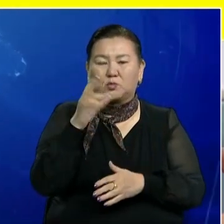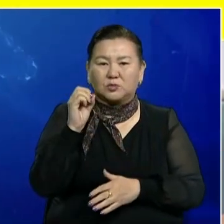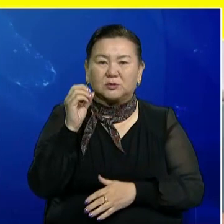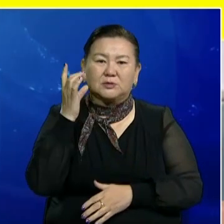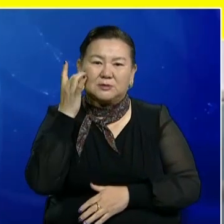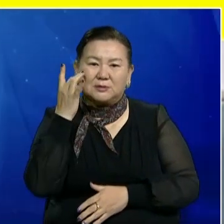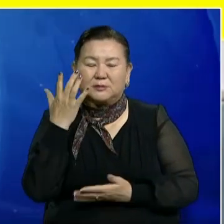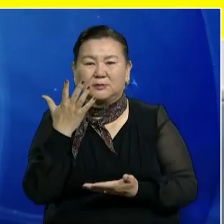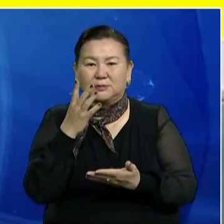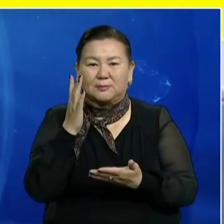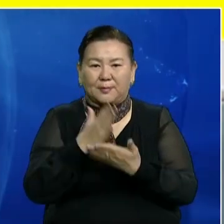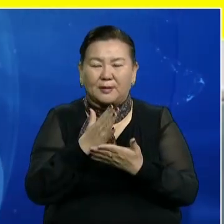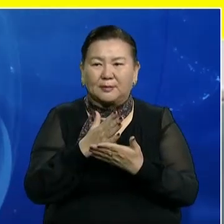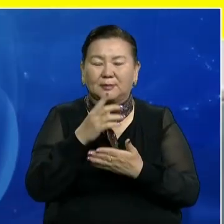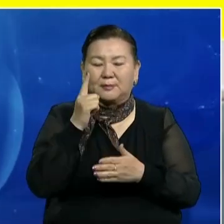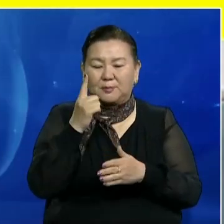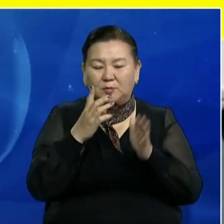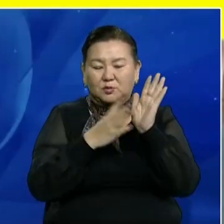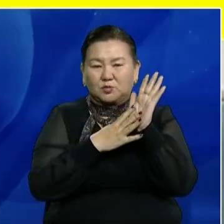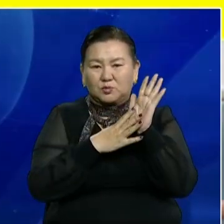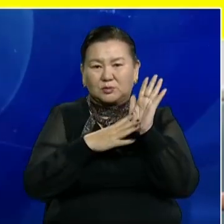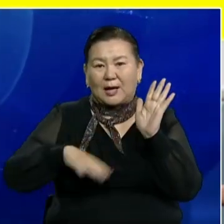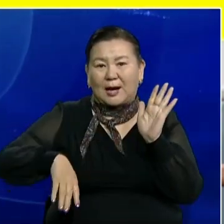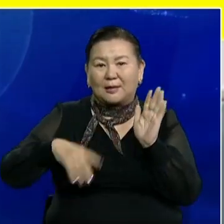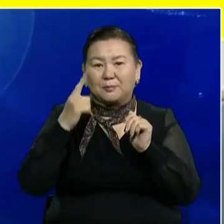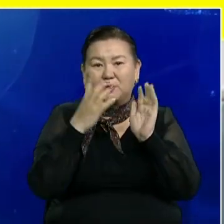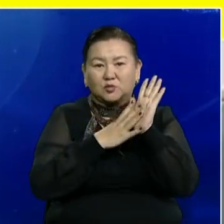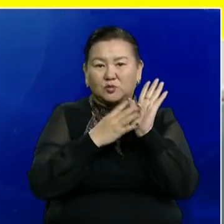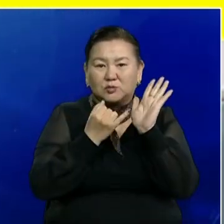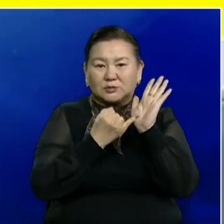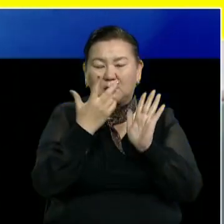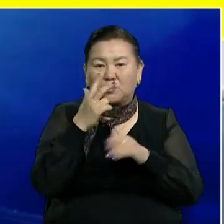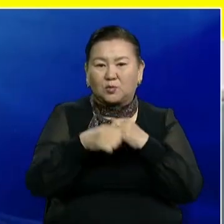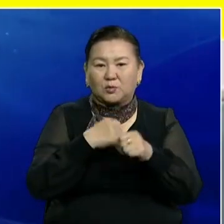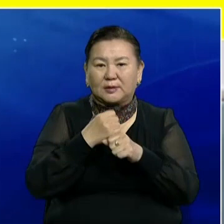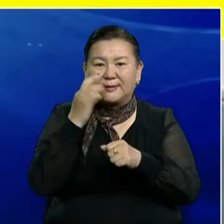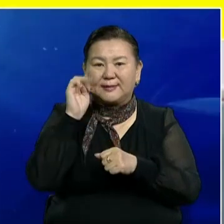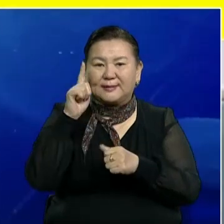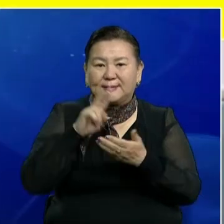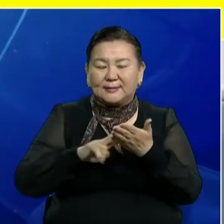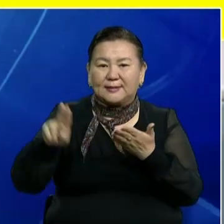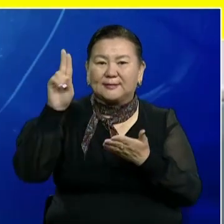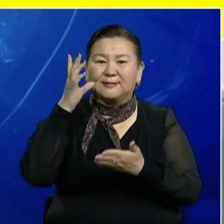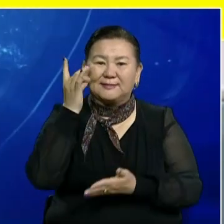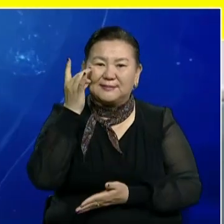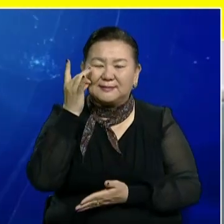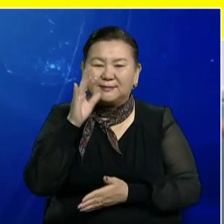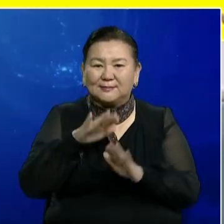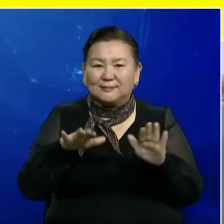нал тэр үед. Тэгээд дараа нь 1963 онд бүрэн ихтэй боловсрол эзэмсэн сурагчдын